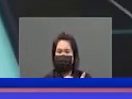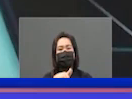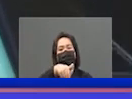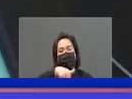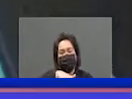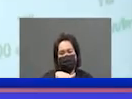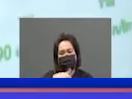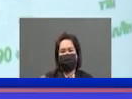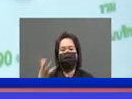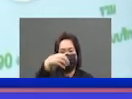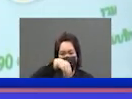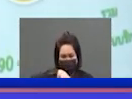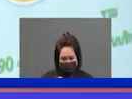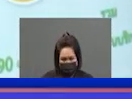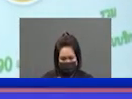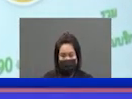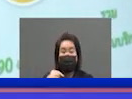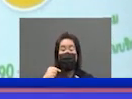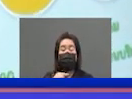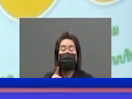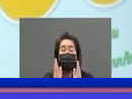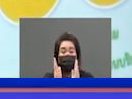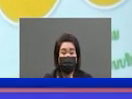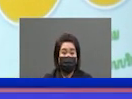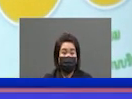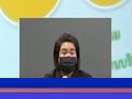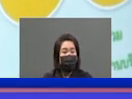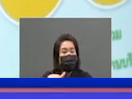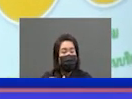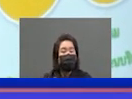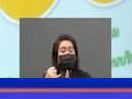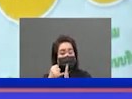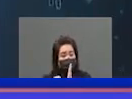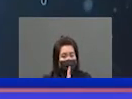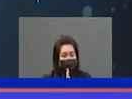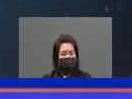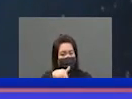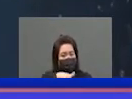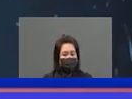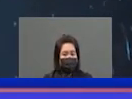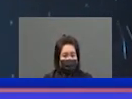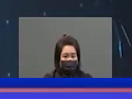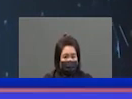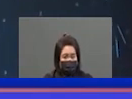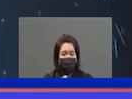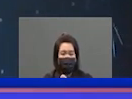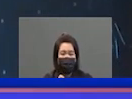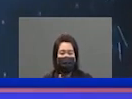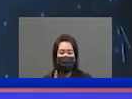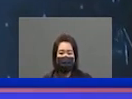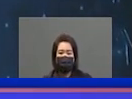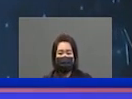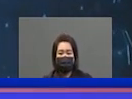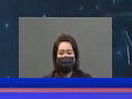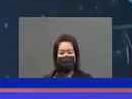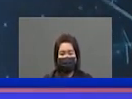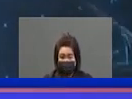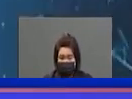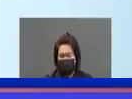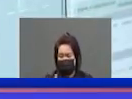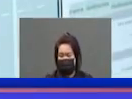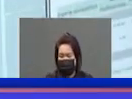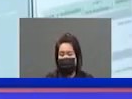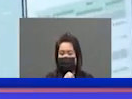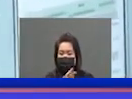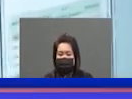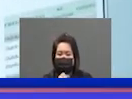สดิการของแรงงานอาชีพต่างๆนะครับก็จะเป็นสิ่งที่คิดว่ารวมถึงการศึกษาด้วยนะครับทำเ